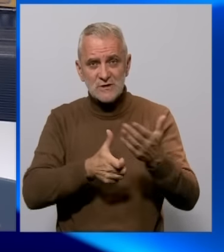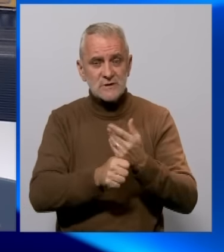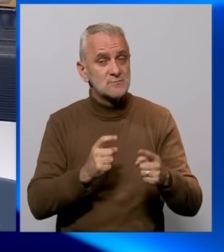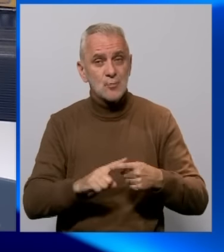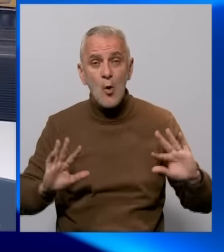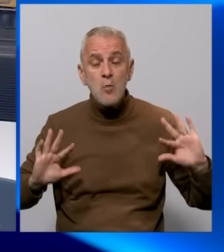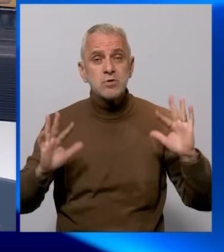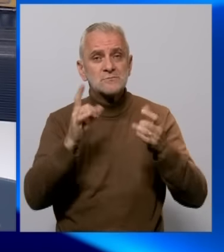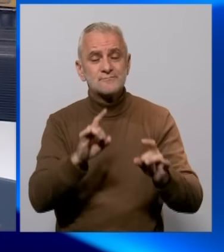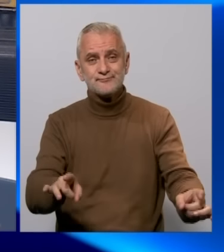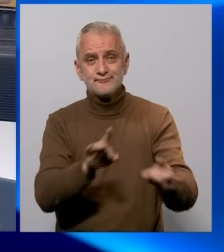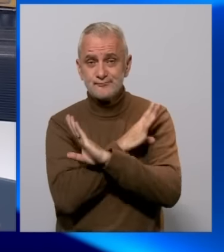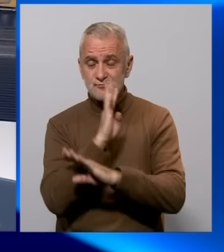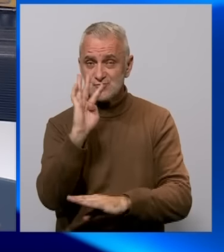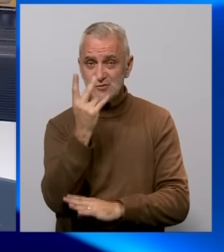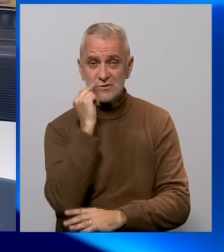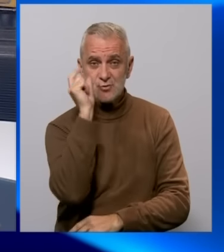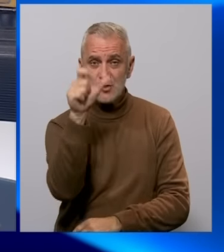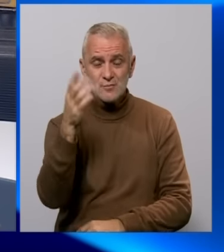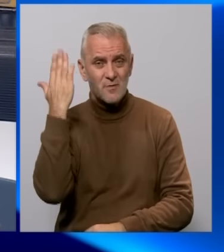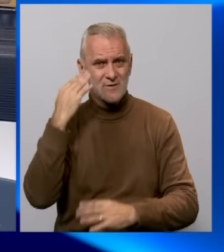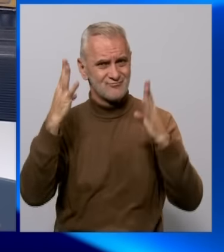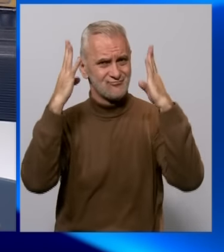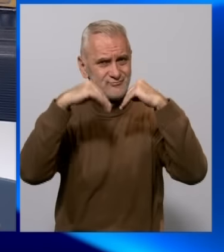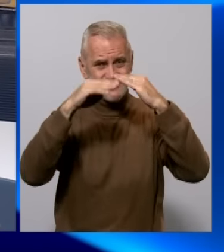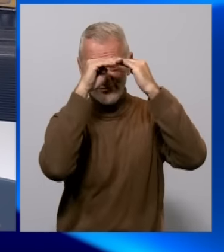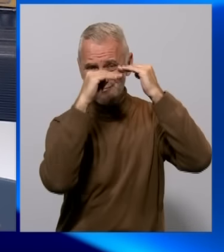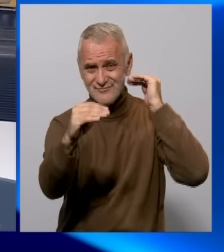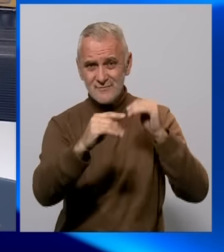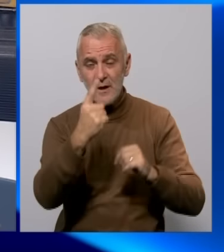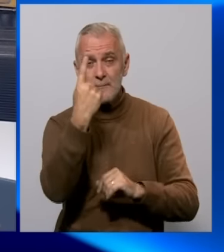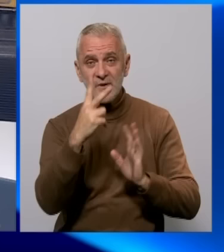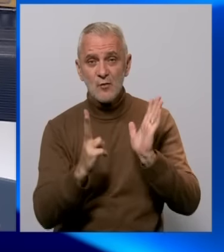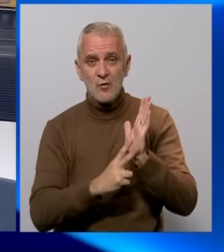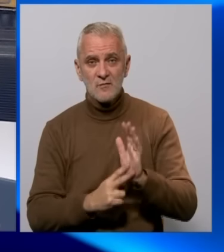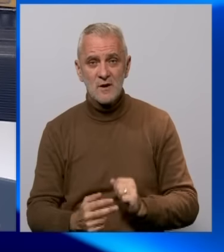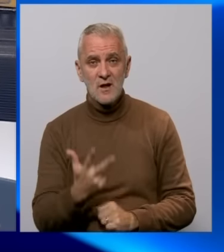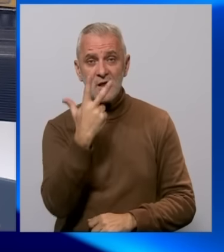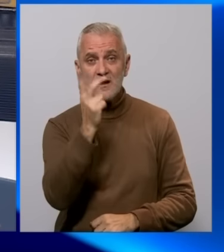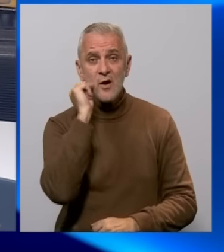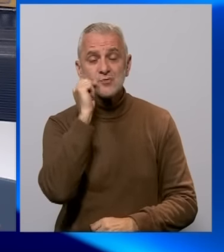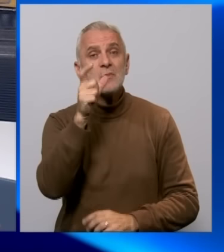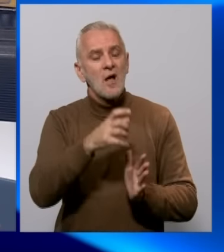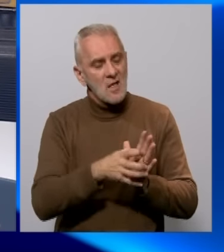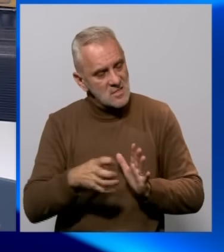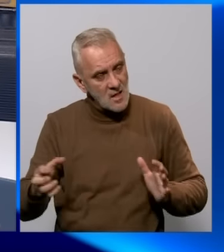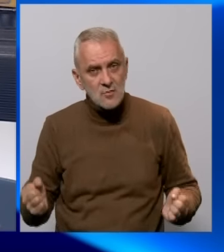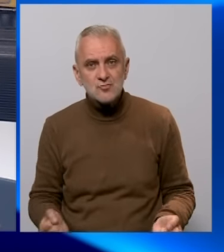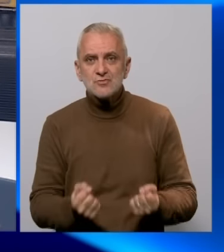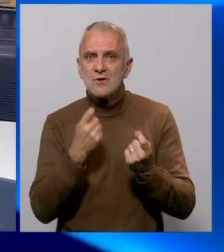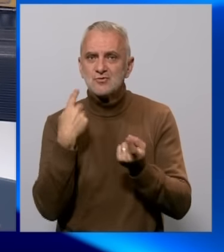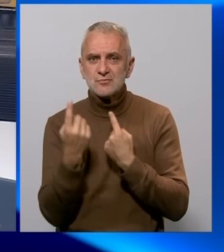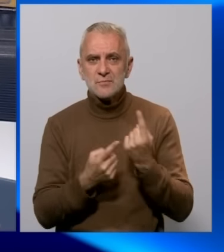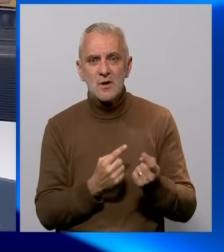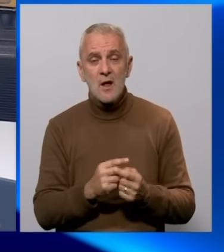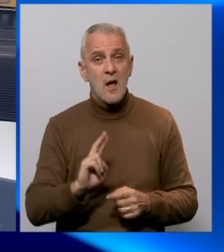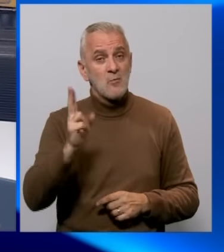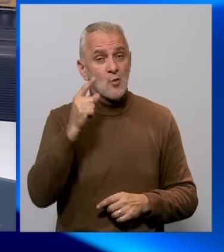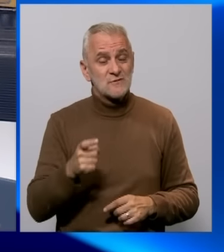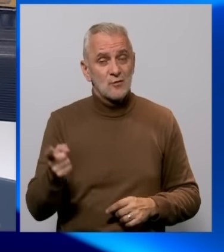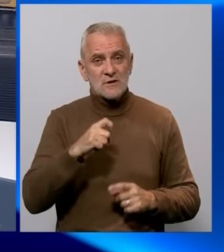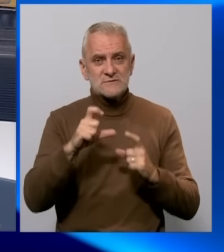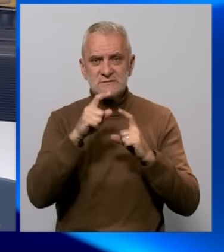protesta zbog pogibije 14 osoba prilikom urušavanja nadstrešnice 1. novembra. Tri osobe i dalje su u teškom stanju.